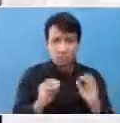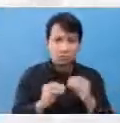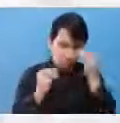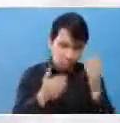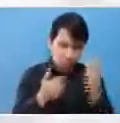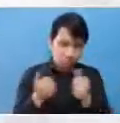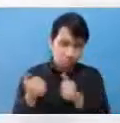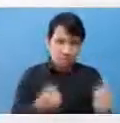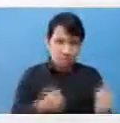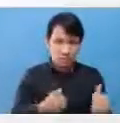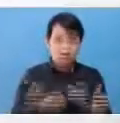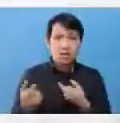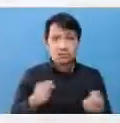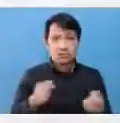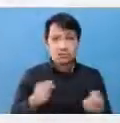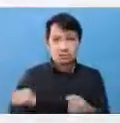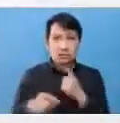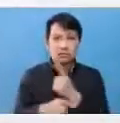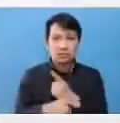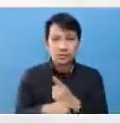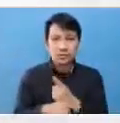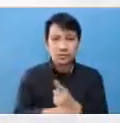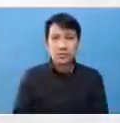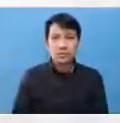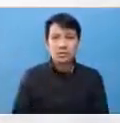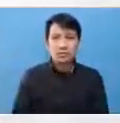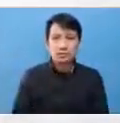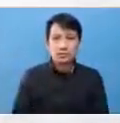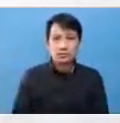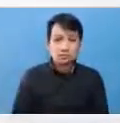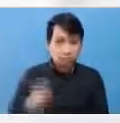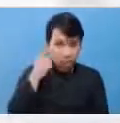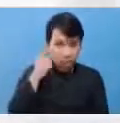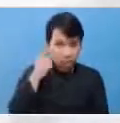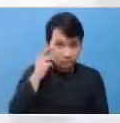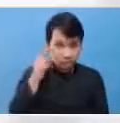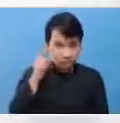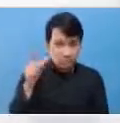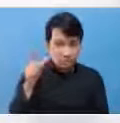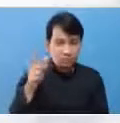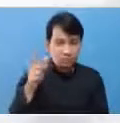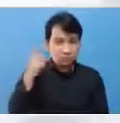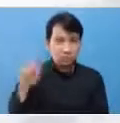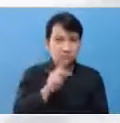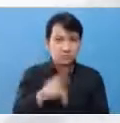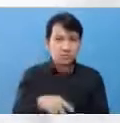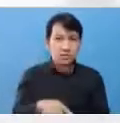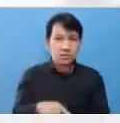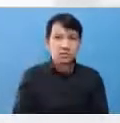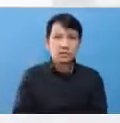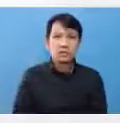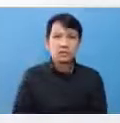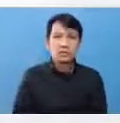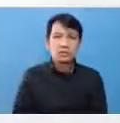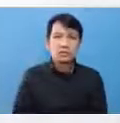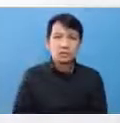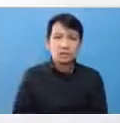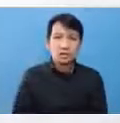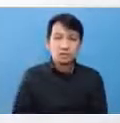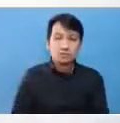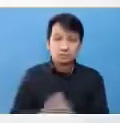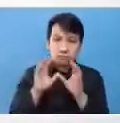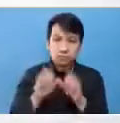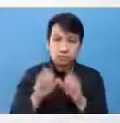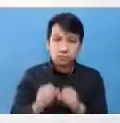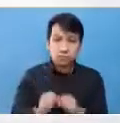nitong Lunes, kung saan narecover ang 6 na gramo ng shabu. Nitong Lunes din, dakong alas 9 ng gabi, timbog ang suspect na si alias